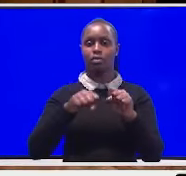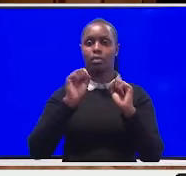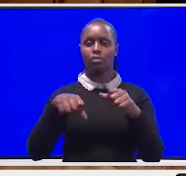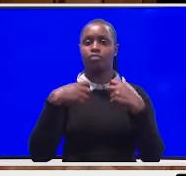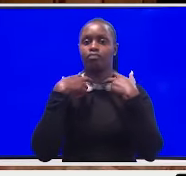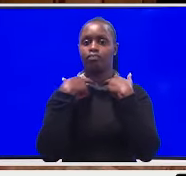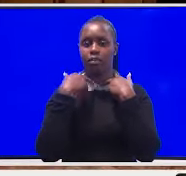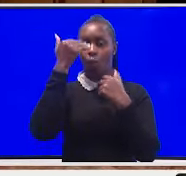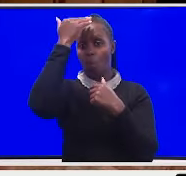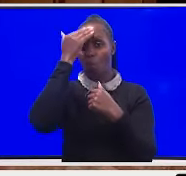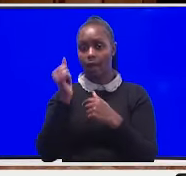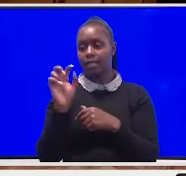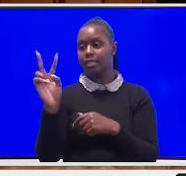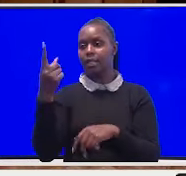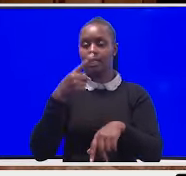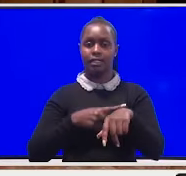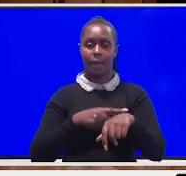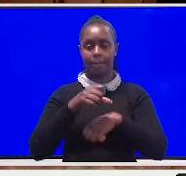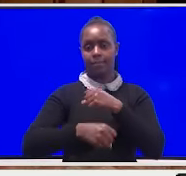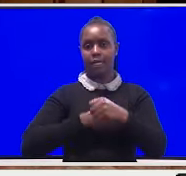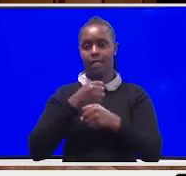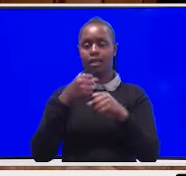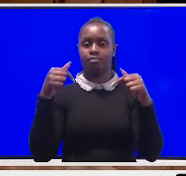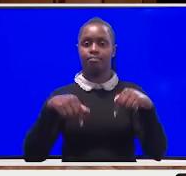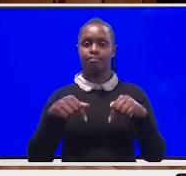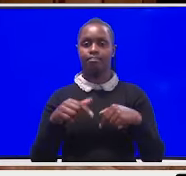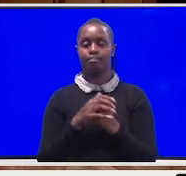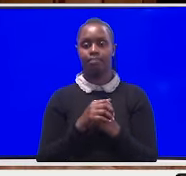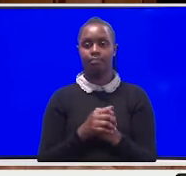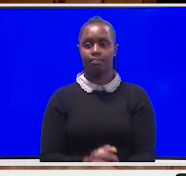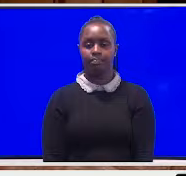itakuwa ni mara ya pili mwaka huu. Anastasia Mkabi, Runinga ya TV47.